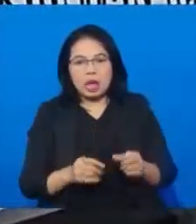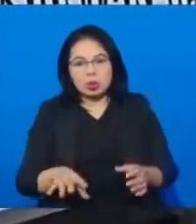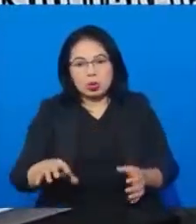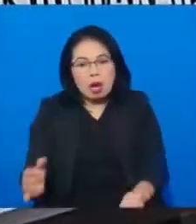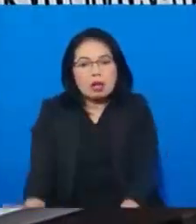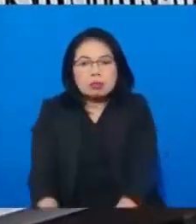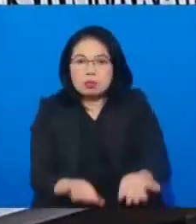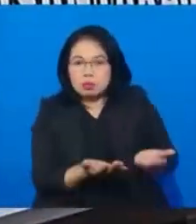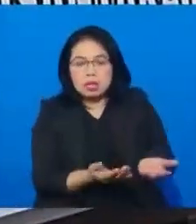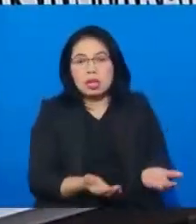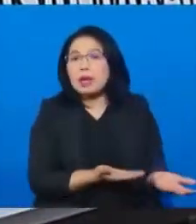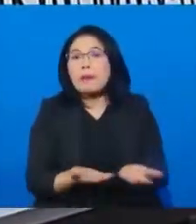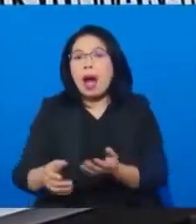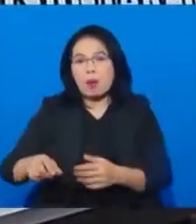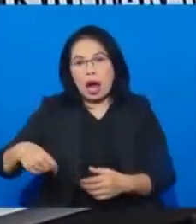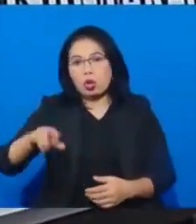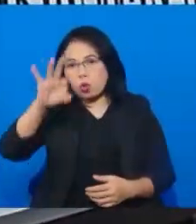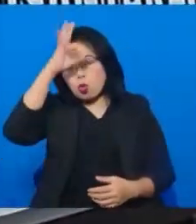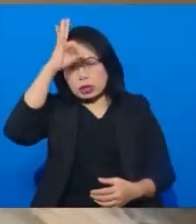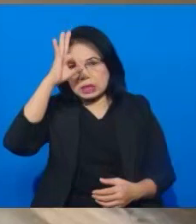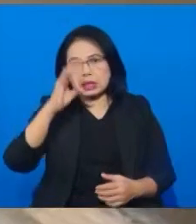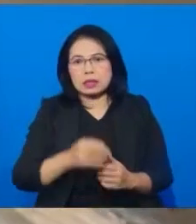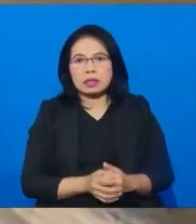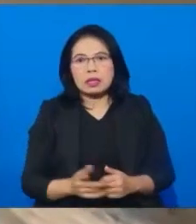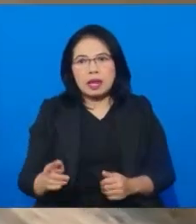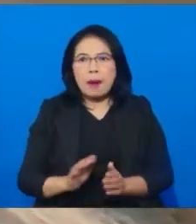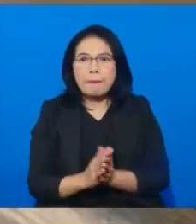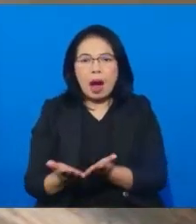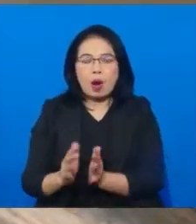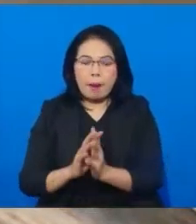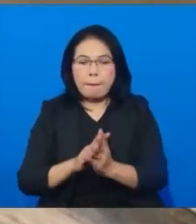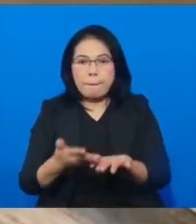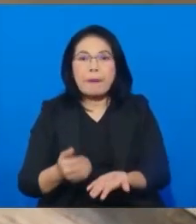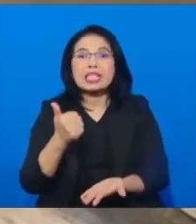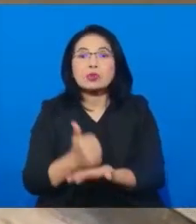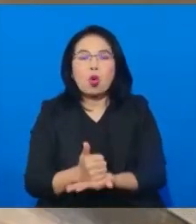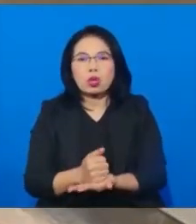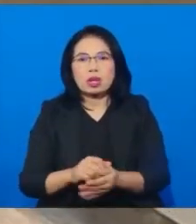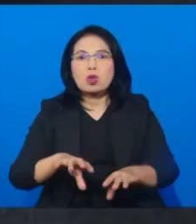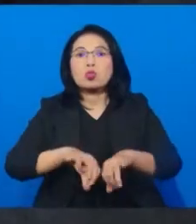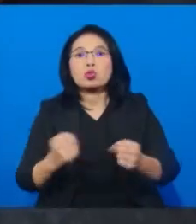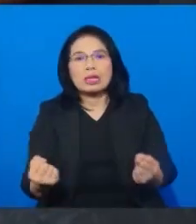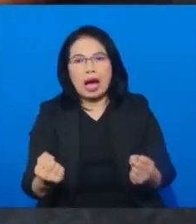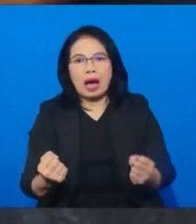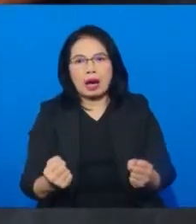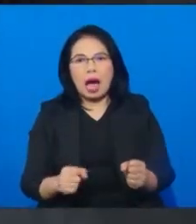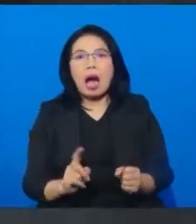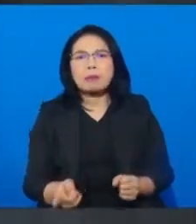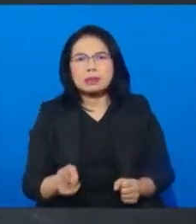Nusantara. Diketahui penumpang ini hanya membawa paspor, sementara ponsel yang dibawa rusak karena tercebur ke dalam